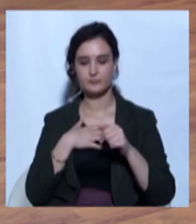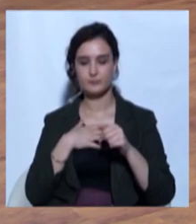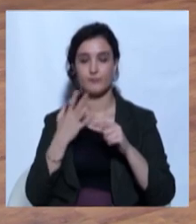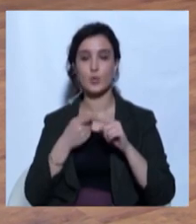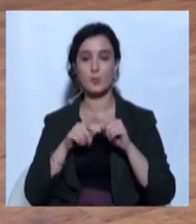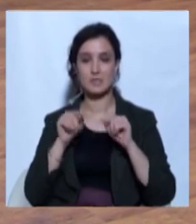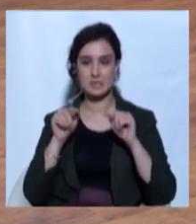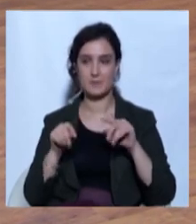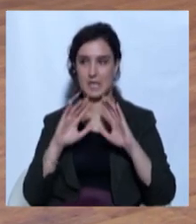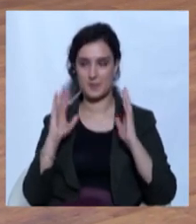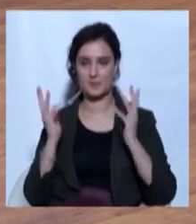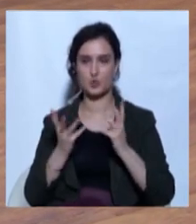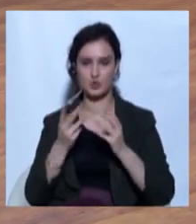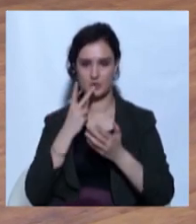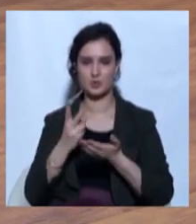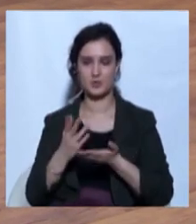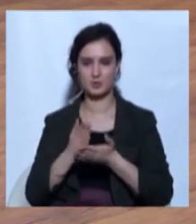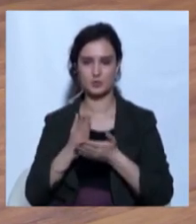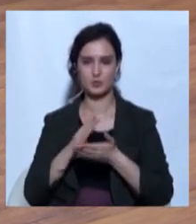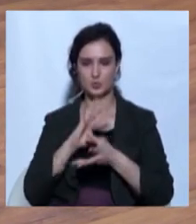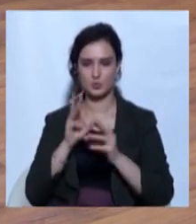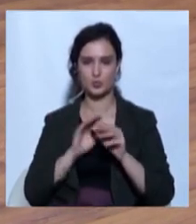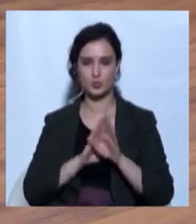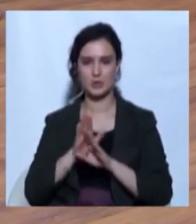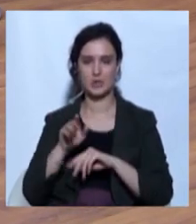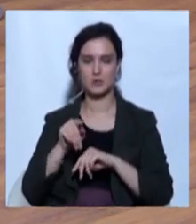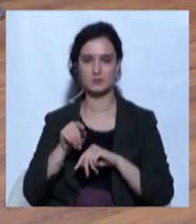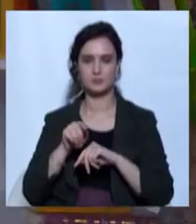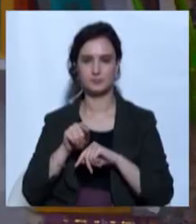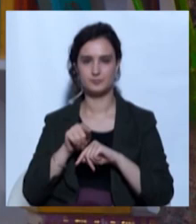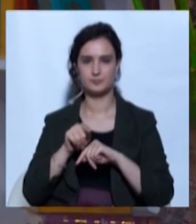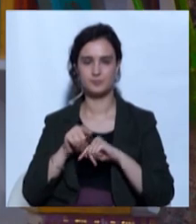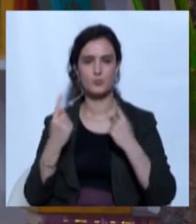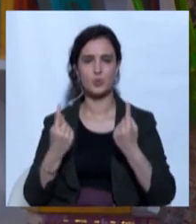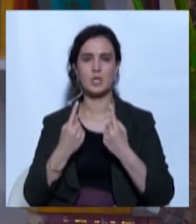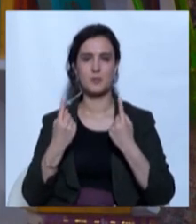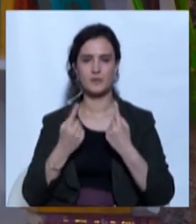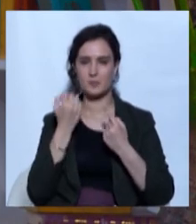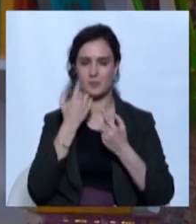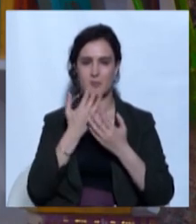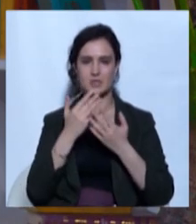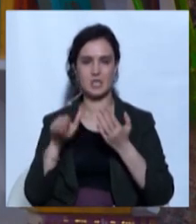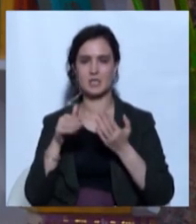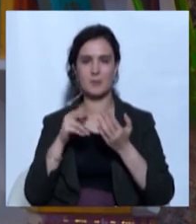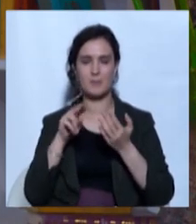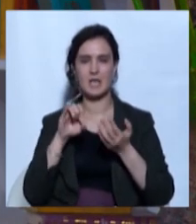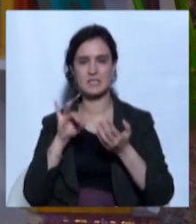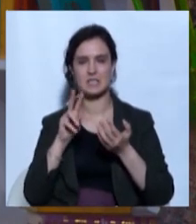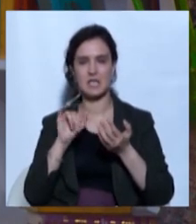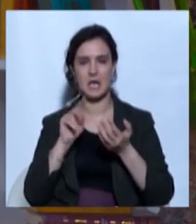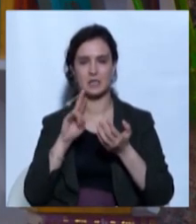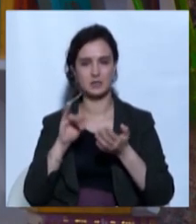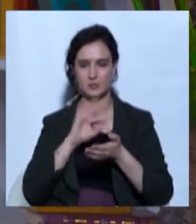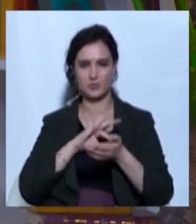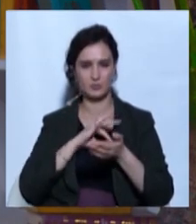რომელიც აქ ამ გარემოში მოიპოვება, არის სრულიად ესეთი ბუნებრივი მასალა, არ არის პლასტიკატი